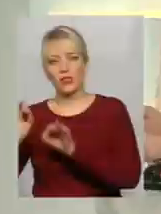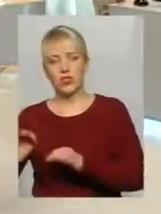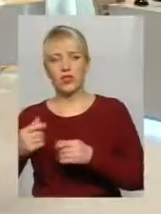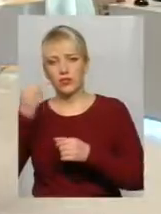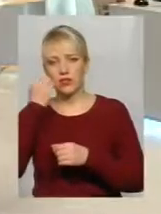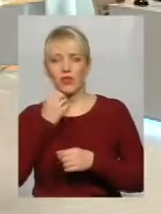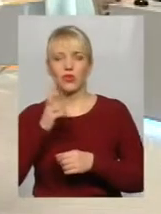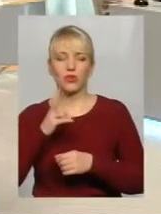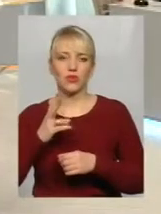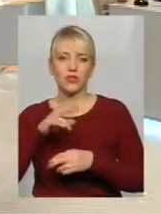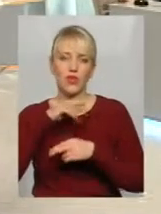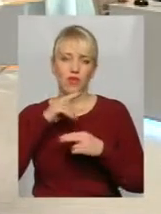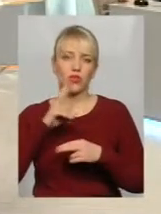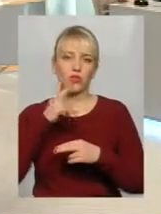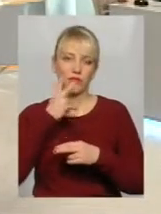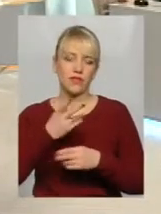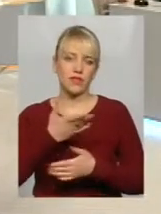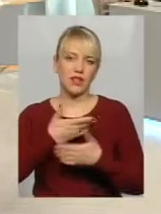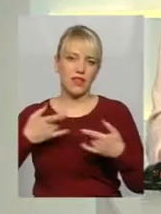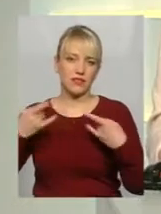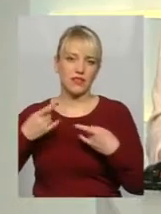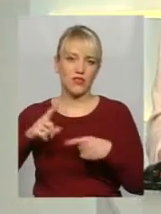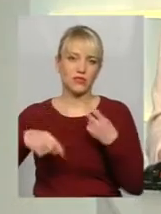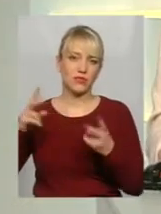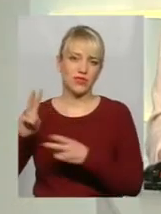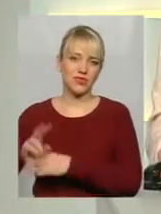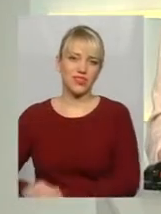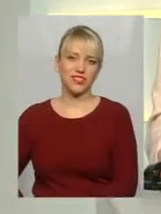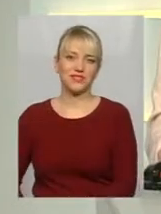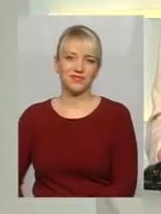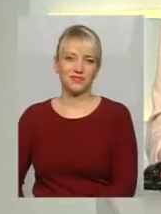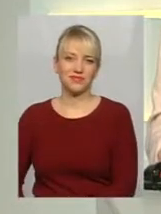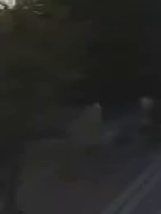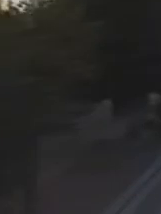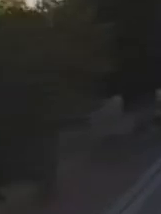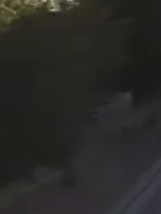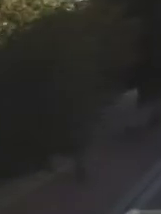ж, дякую всім за увагу, дякую, хто дивився нас в ефірі, ну і до зустрічі. Дякую.